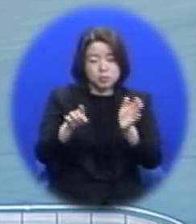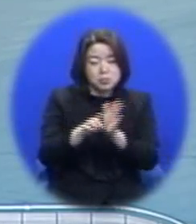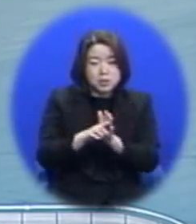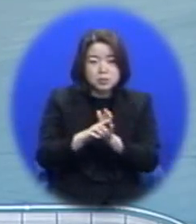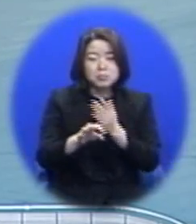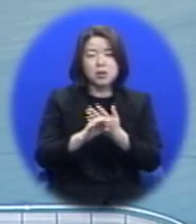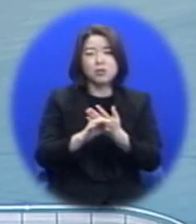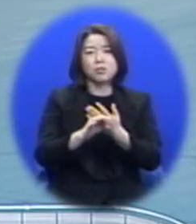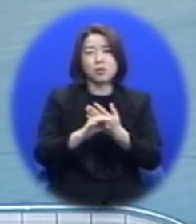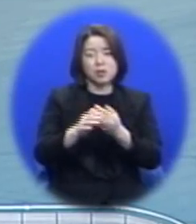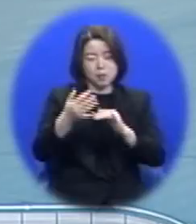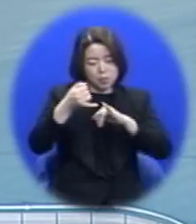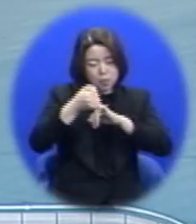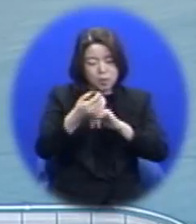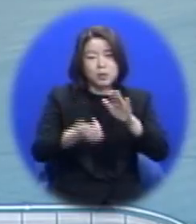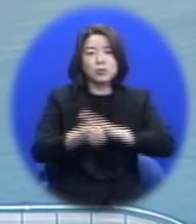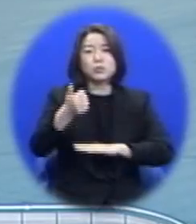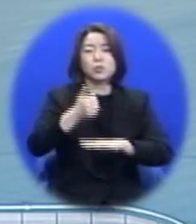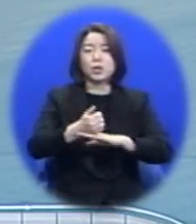그 스스로 확신했어요.